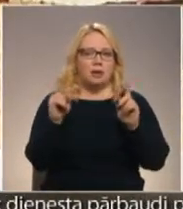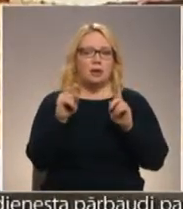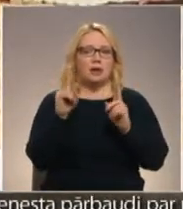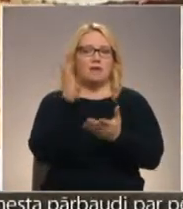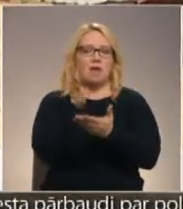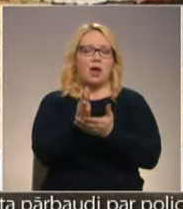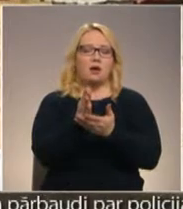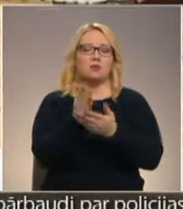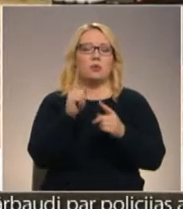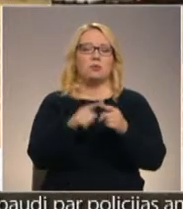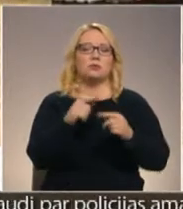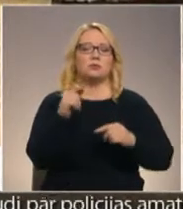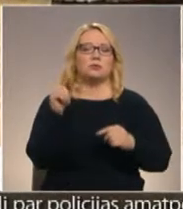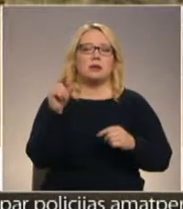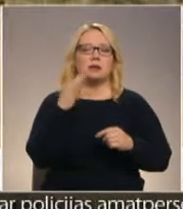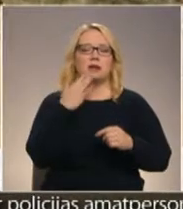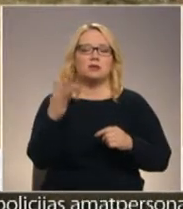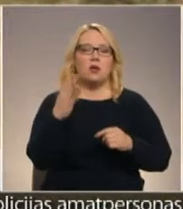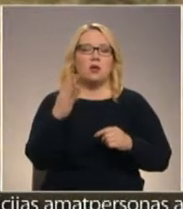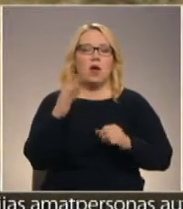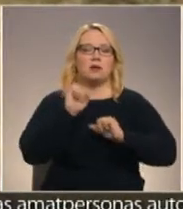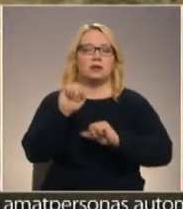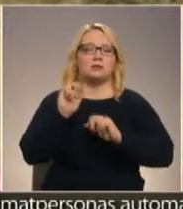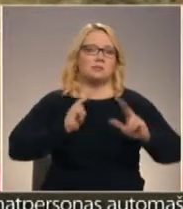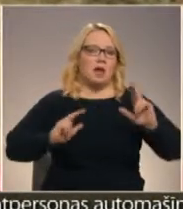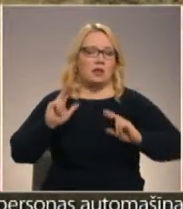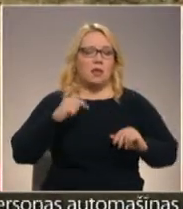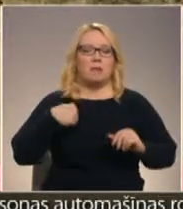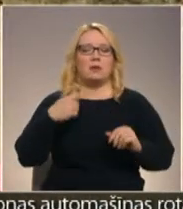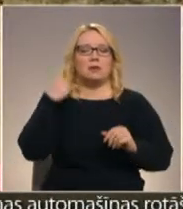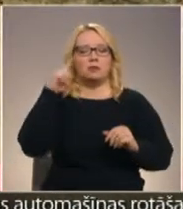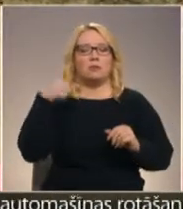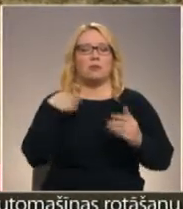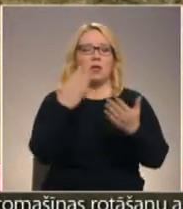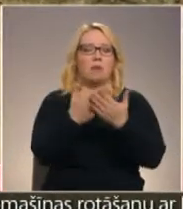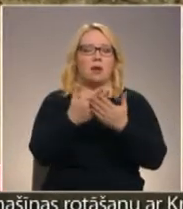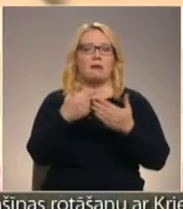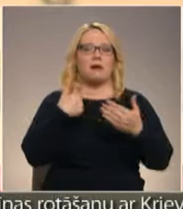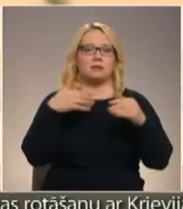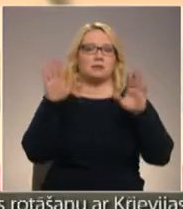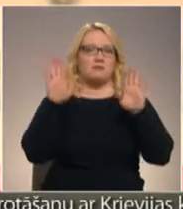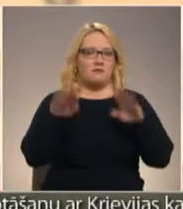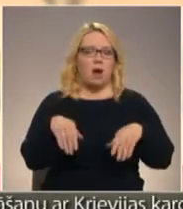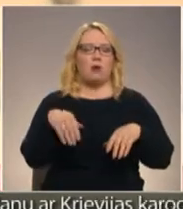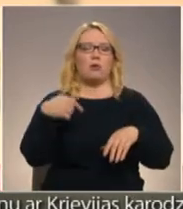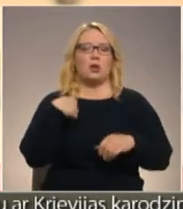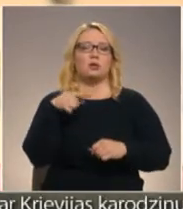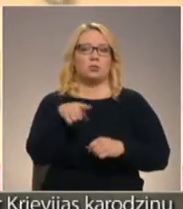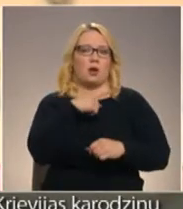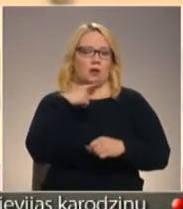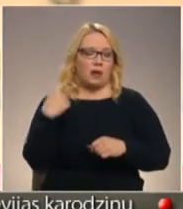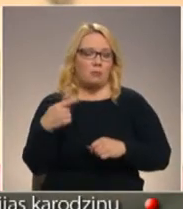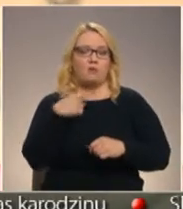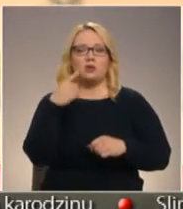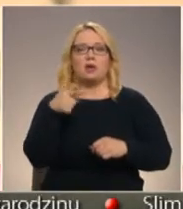uz Nacionālo aizsardzības akadēmiju. Izdomāju to, ka man jāpierāda, ka es varu un kad es to gribu. Tā ir